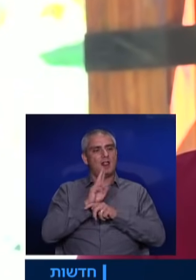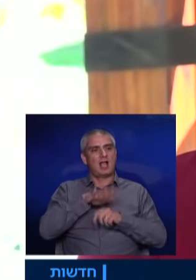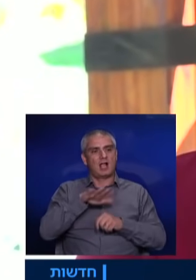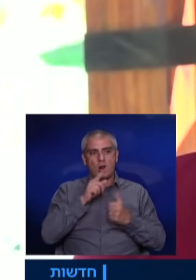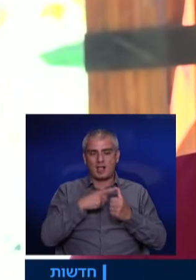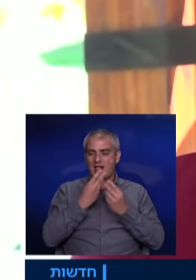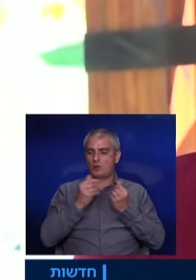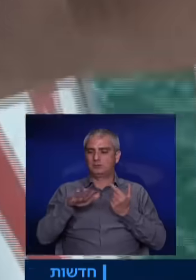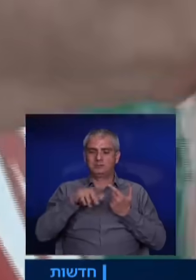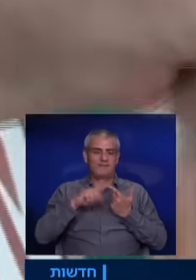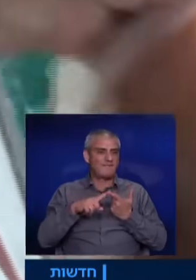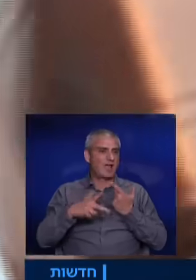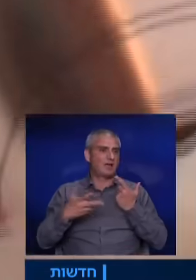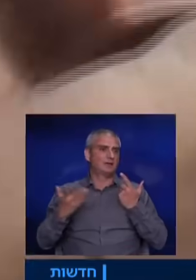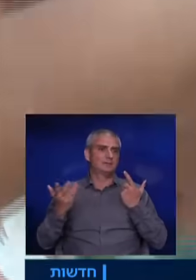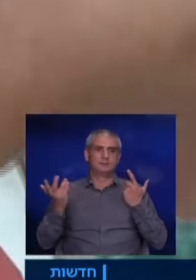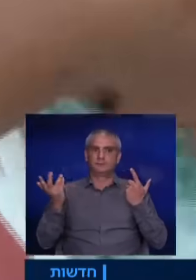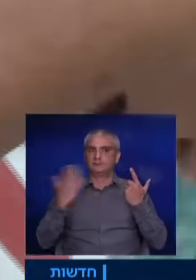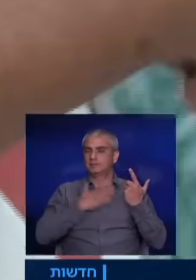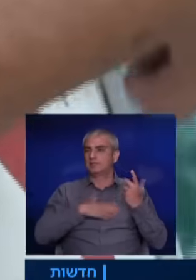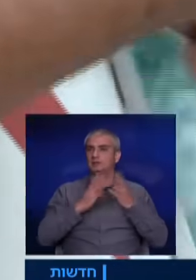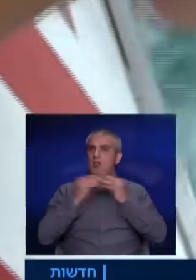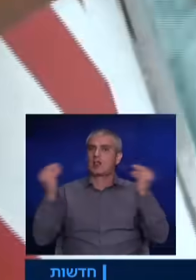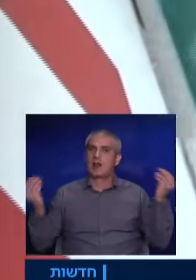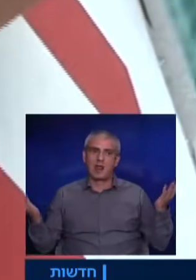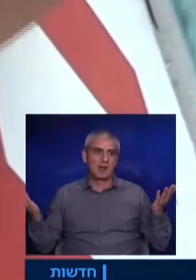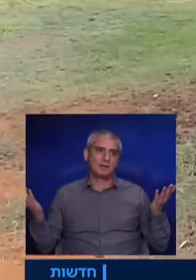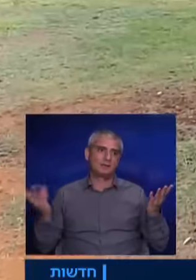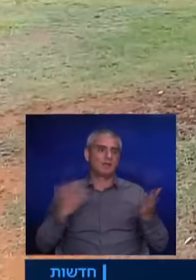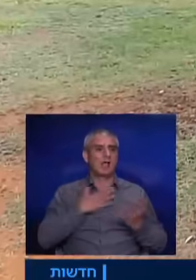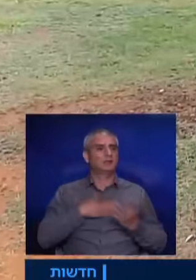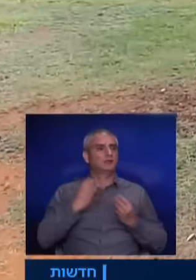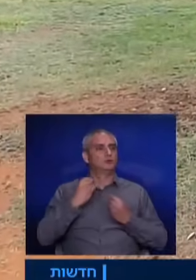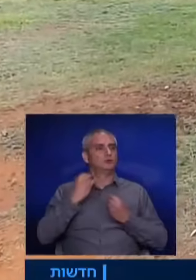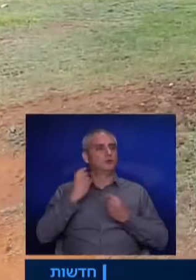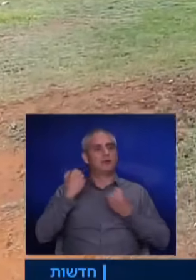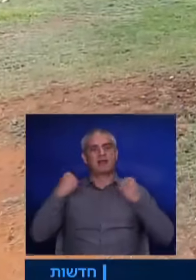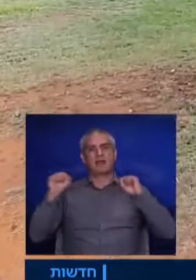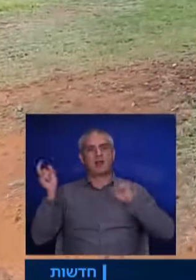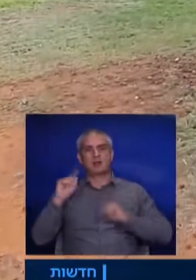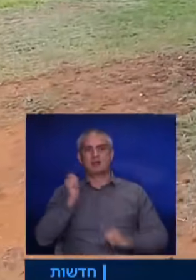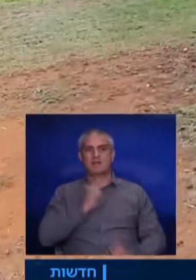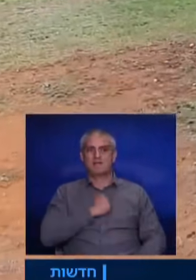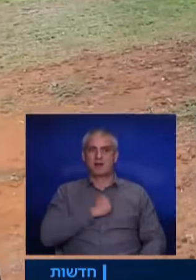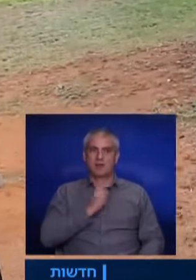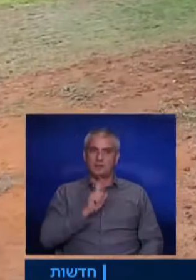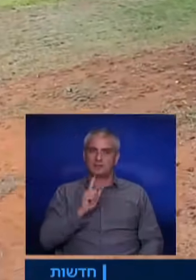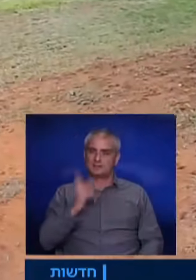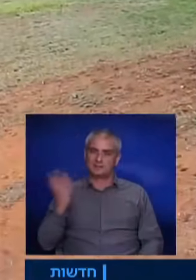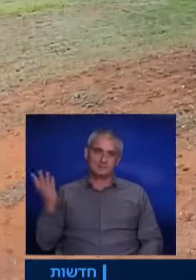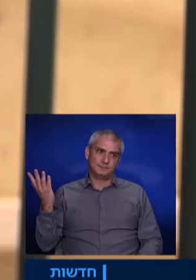אקולוגיה, איכות סביבה, רצון להיעלם, רצון במשהו מאוד חילוני ולא